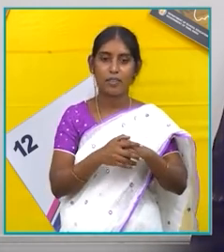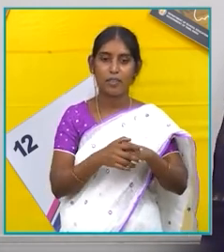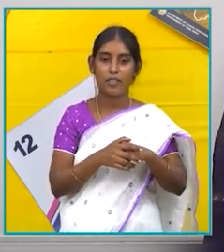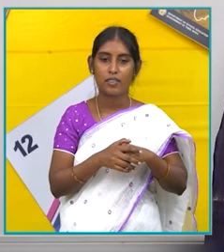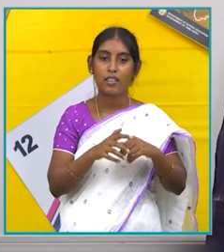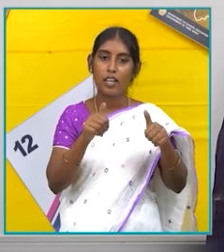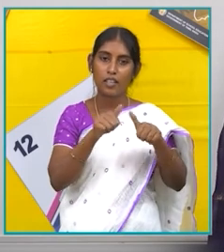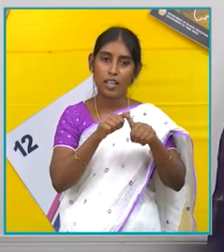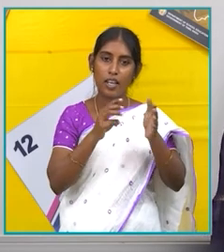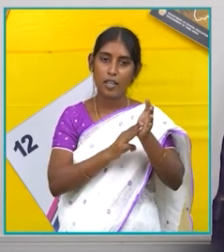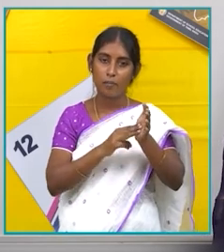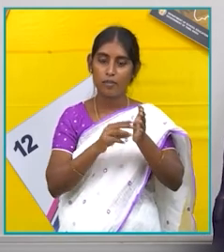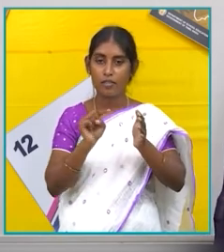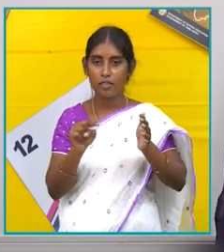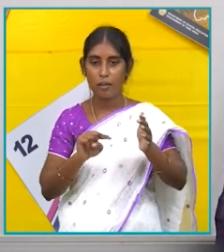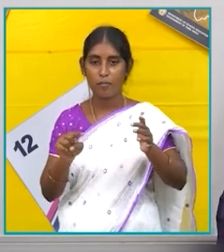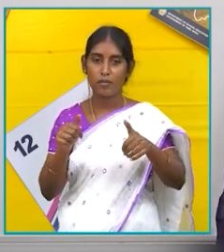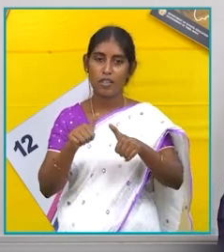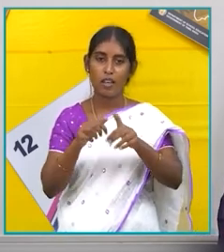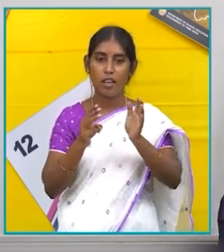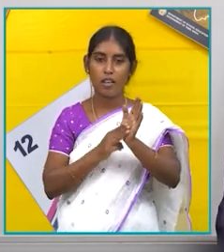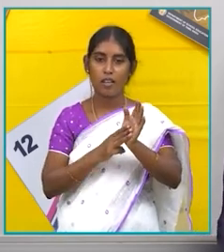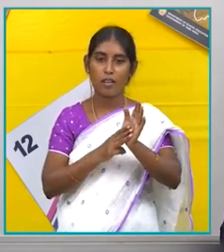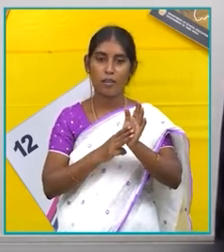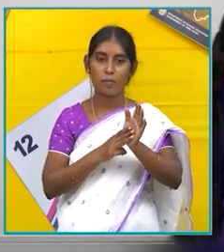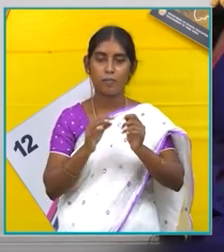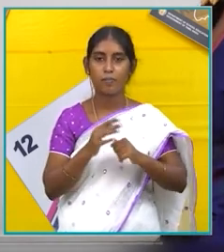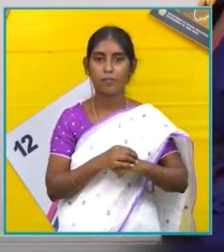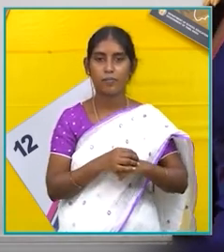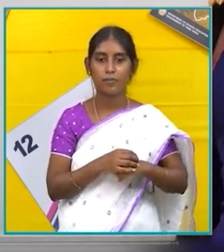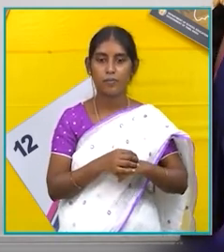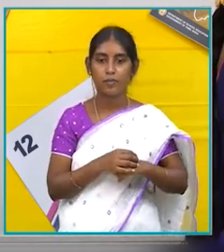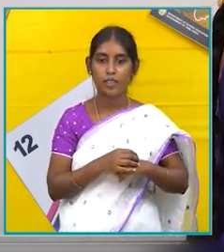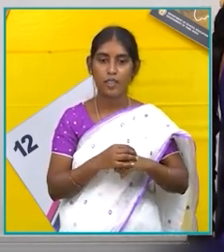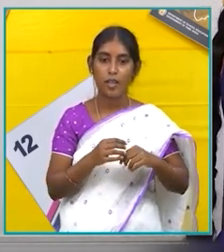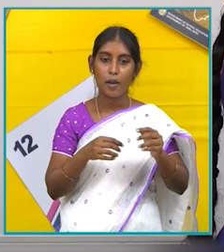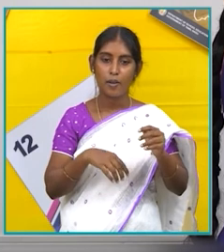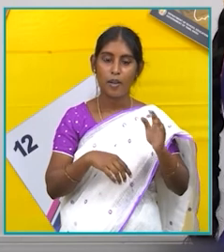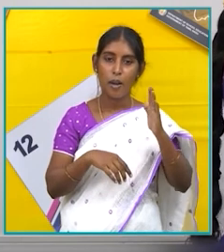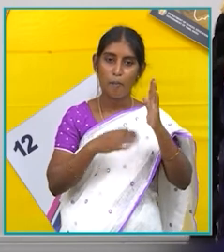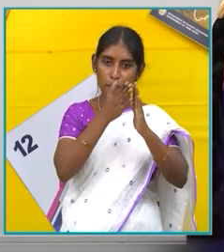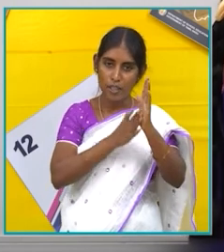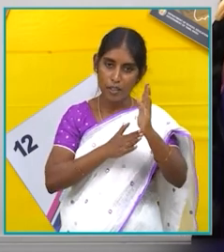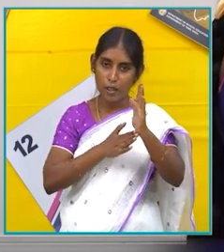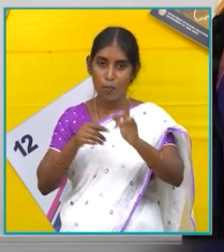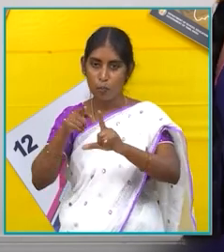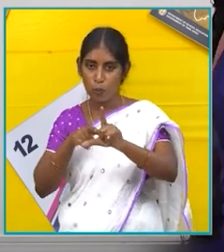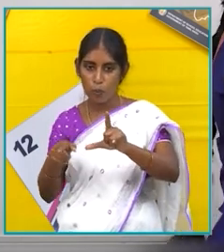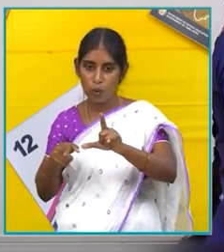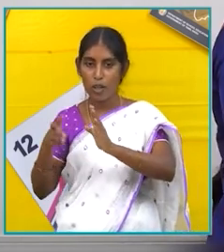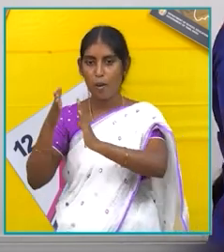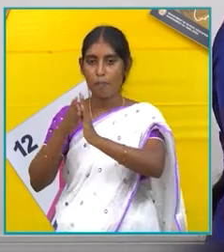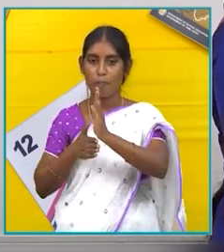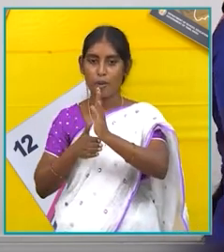அப்போ ஏஎம் சமம் ஏஎம். இப்போ பார்த்தீங்கன்னா பக்கம் கோணம் பக்கம், இதில் வந்து